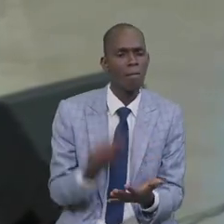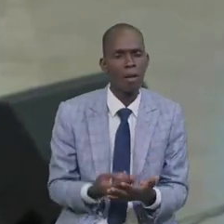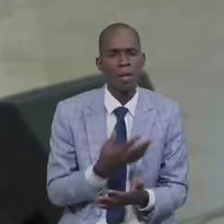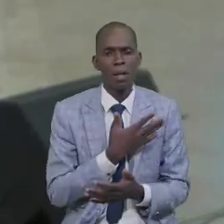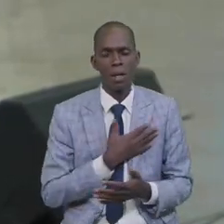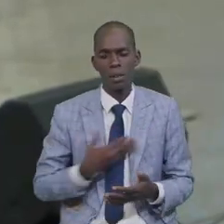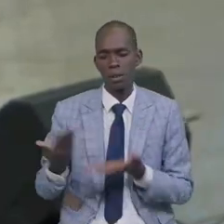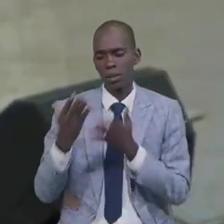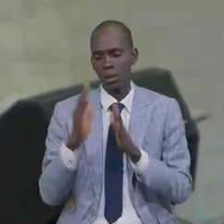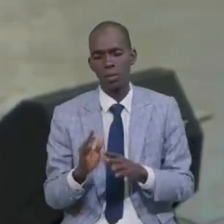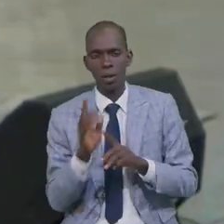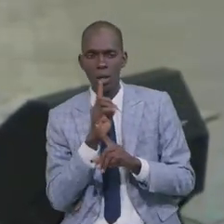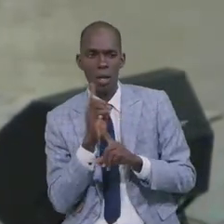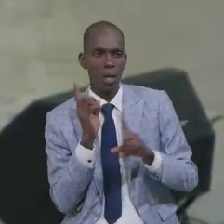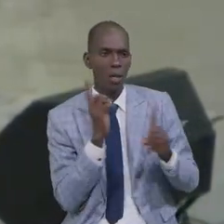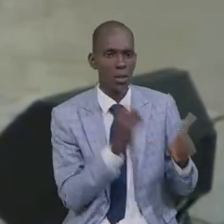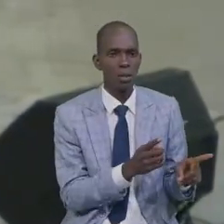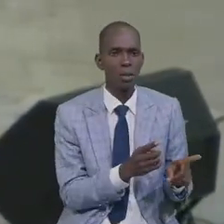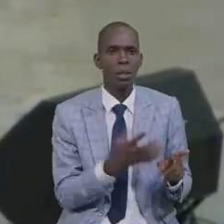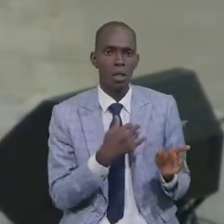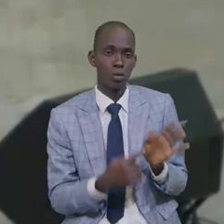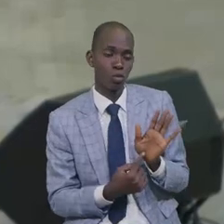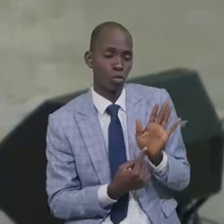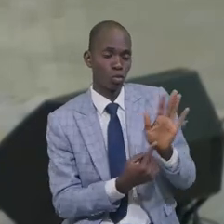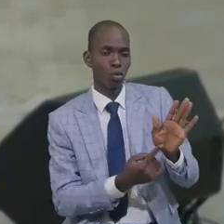lui montra la place.